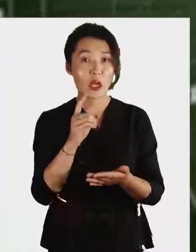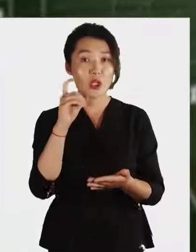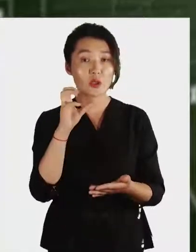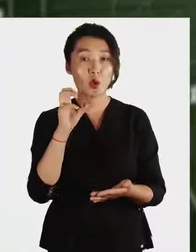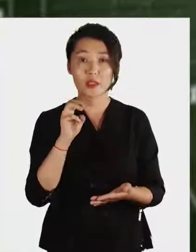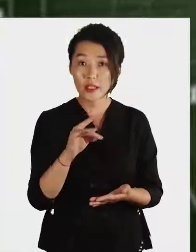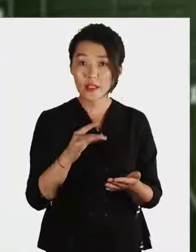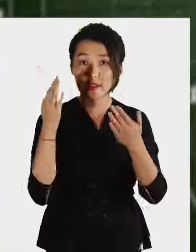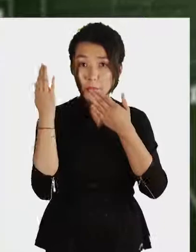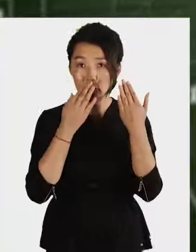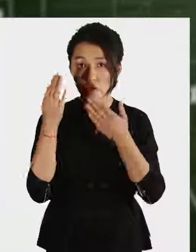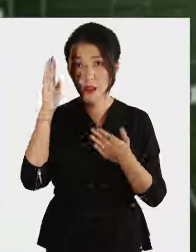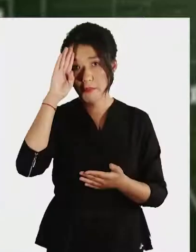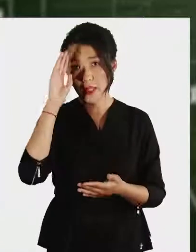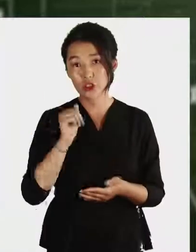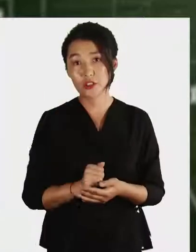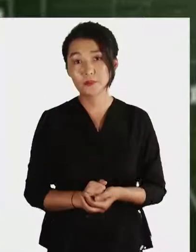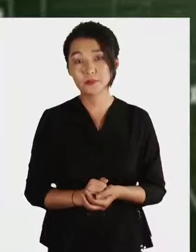страниц прочитал мальчик.